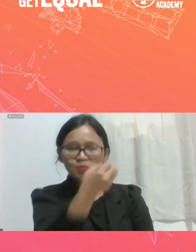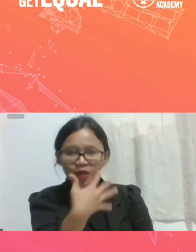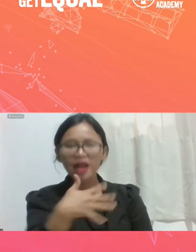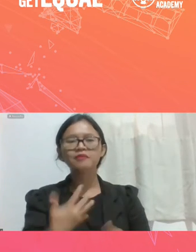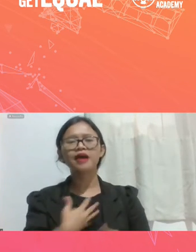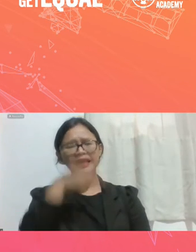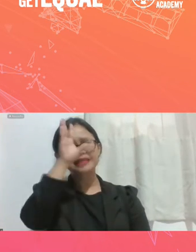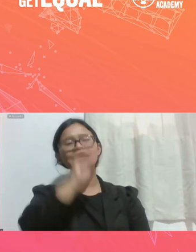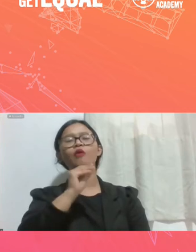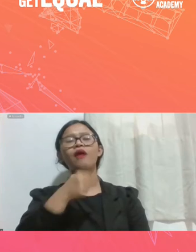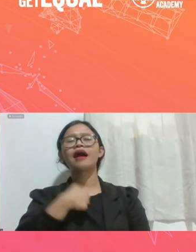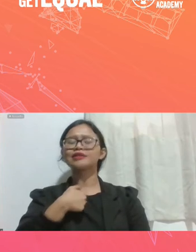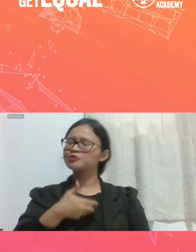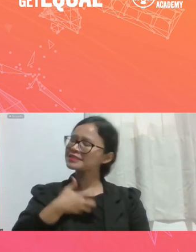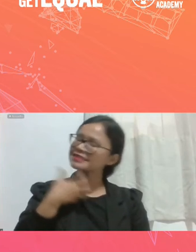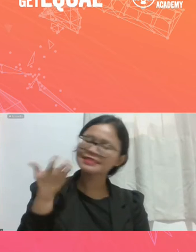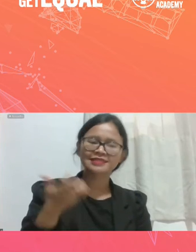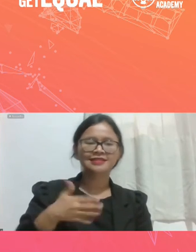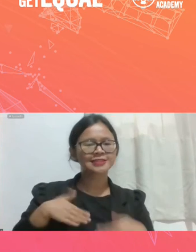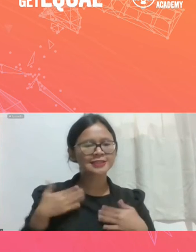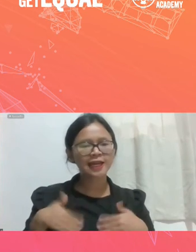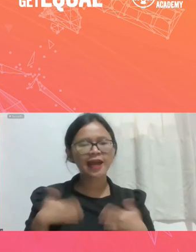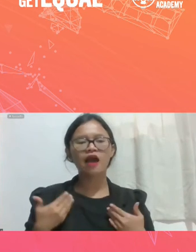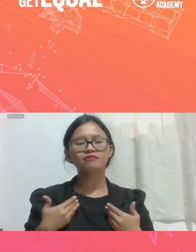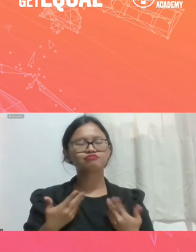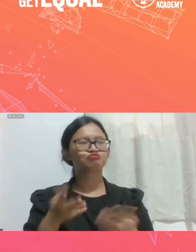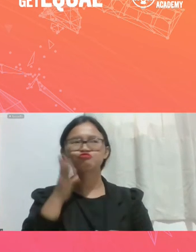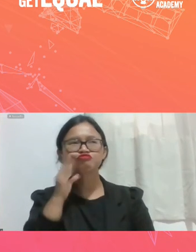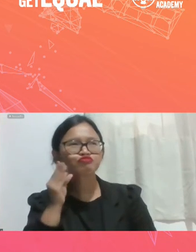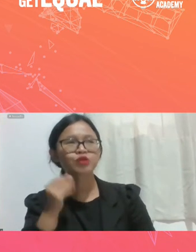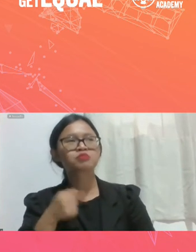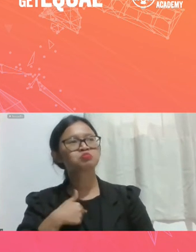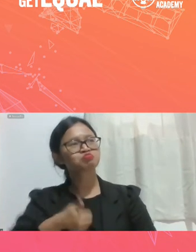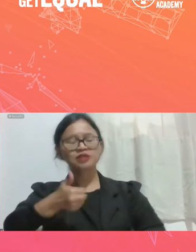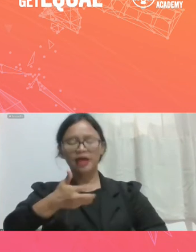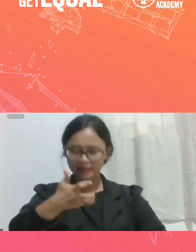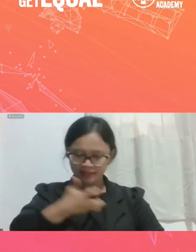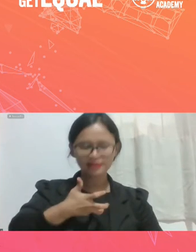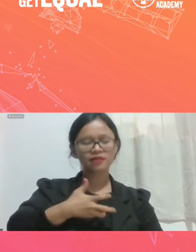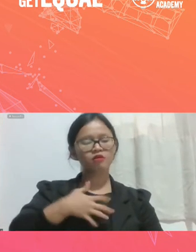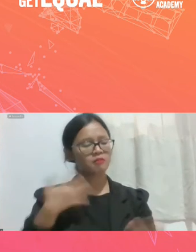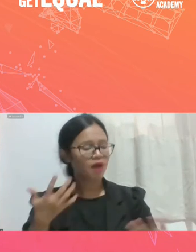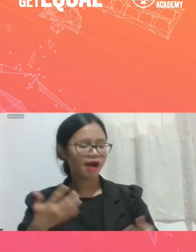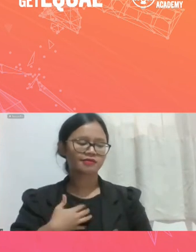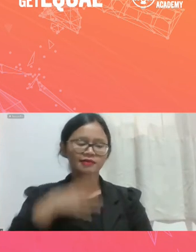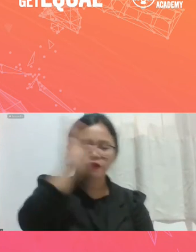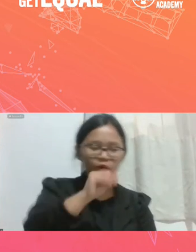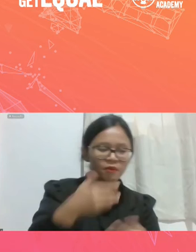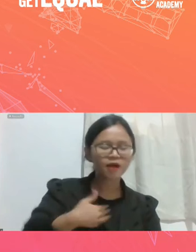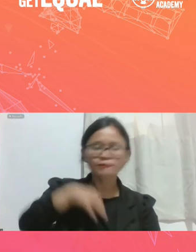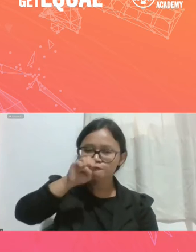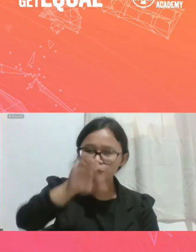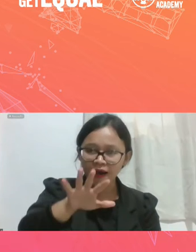remaja, yeah, usia 17 tahun misalnya, atau belasan tahun, tahu apa yang dia mau. Ini penting soalnya. Dan itu bekal